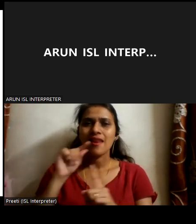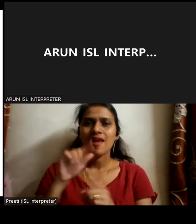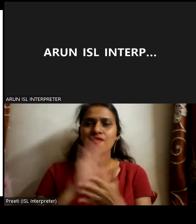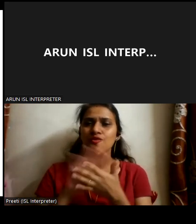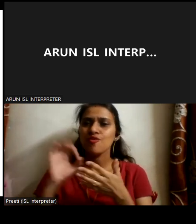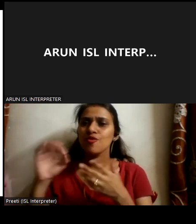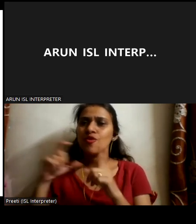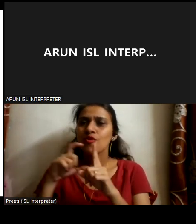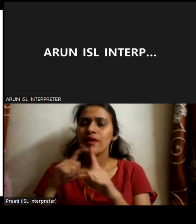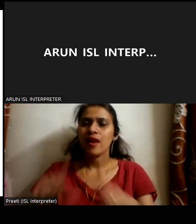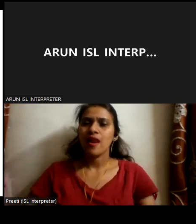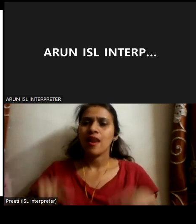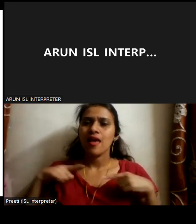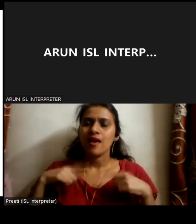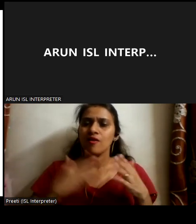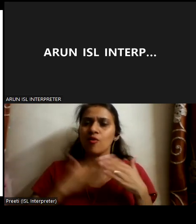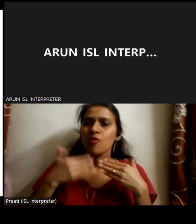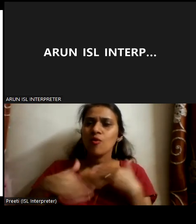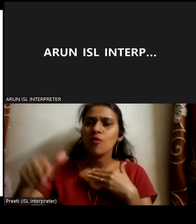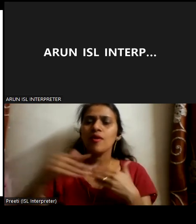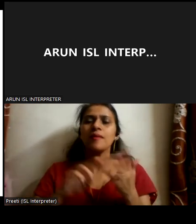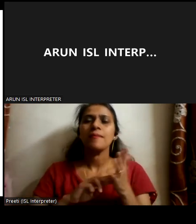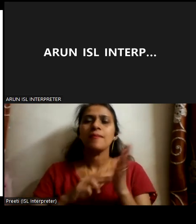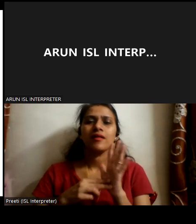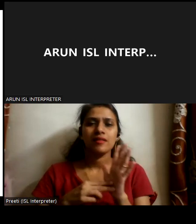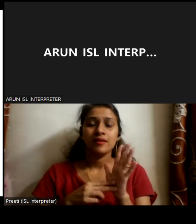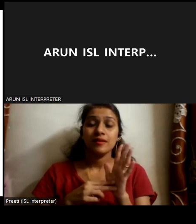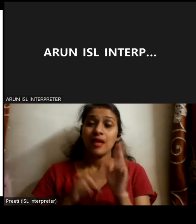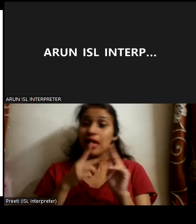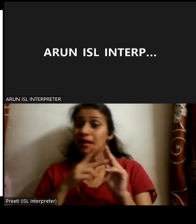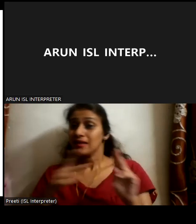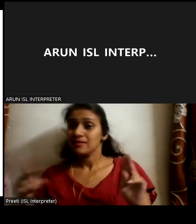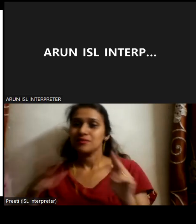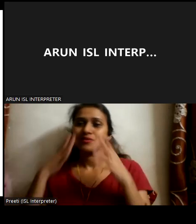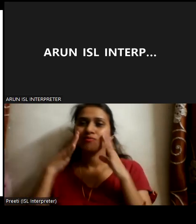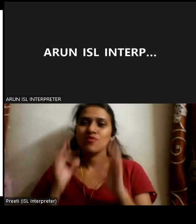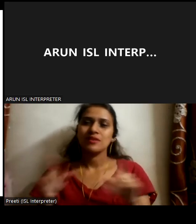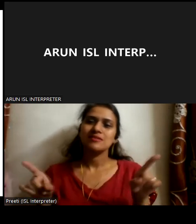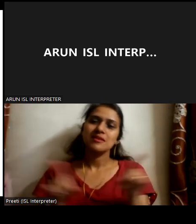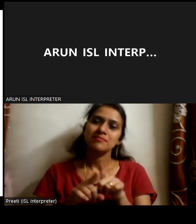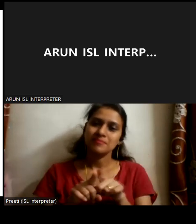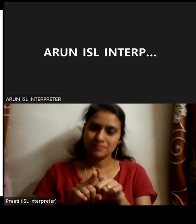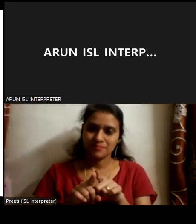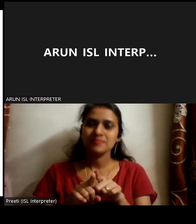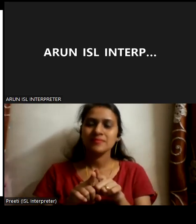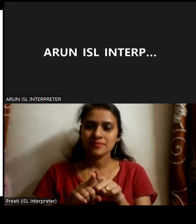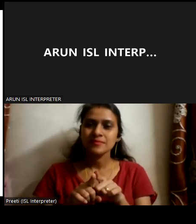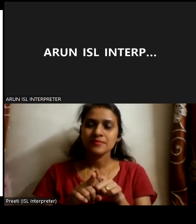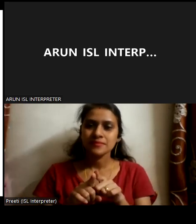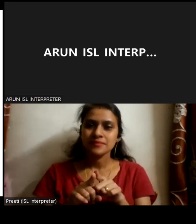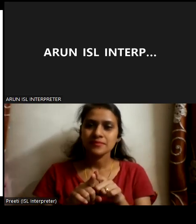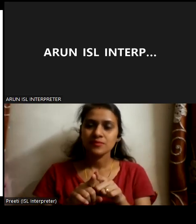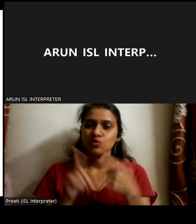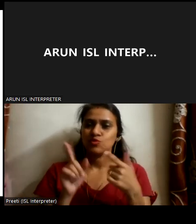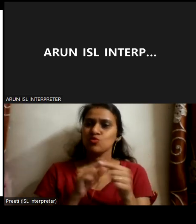कंटेन्स ऑल दीज थिंग्स एंड अदर थिंग्स एज वेल. जब हम आजीविका की बात करते हैं तो